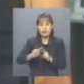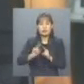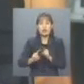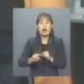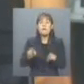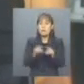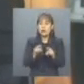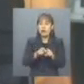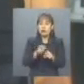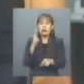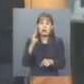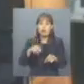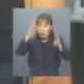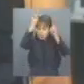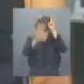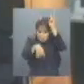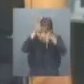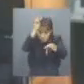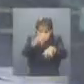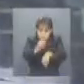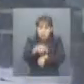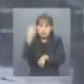เช่นกันติดตามในรอบโลกวันนี้ค่ะ